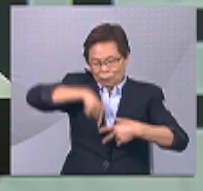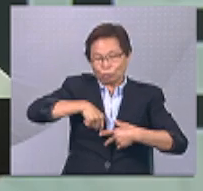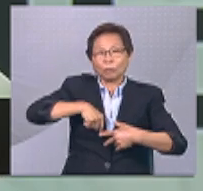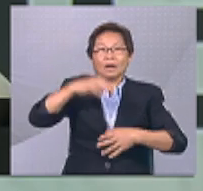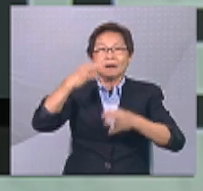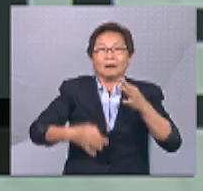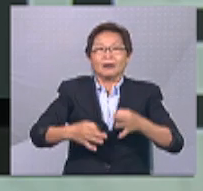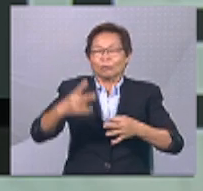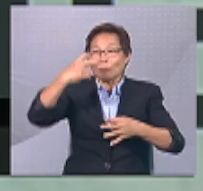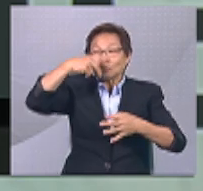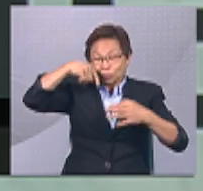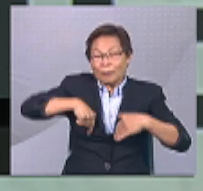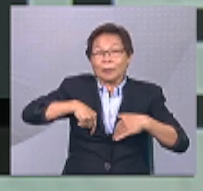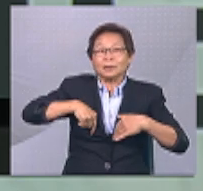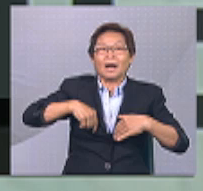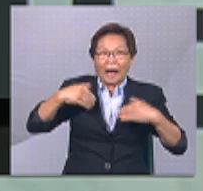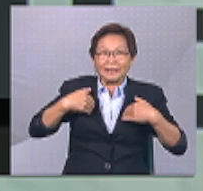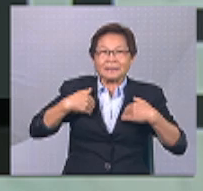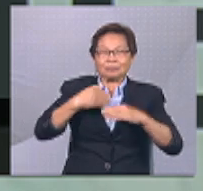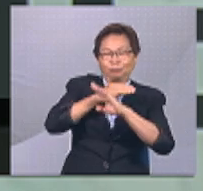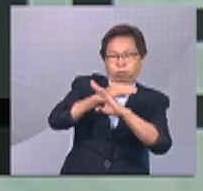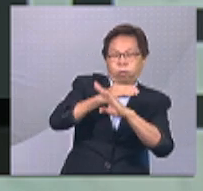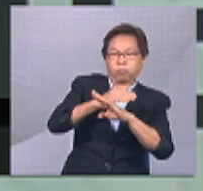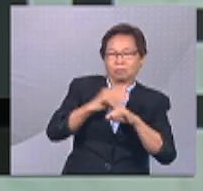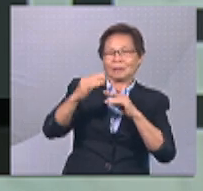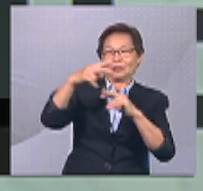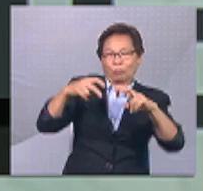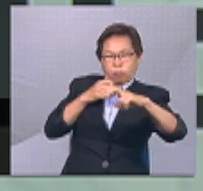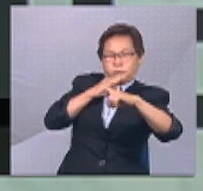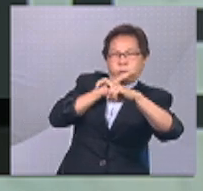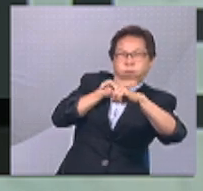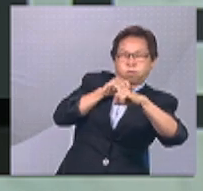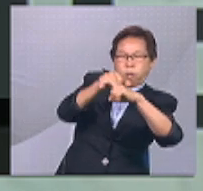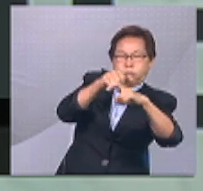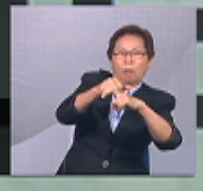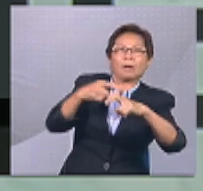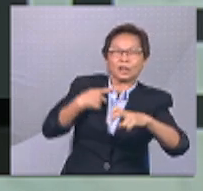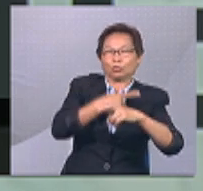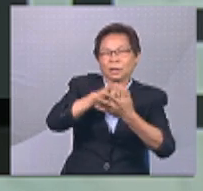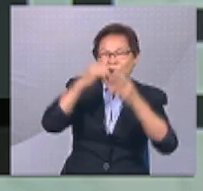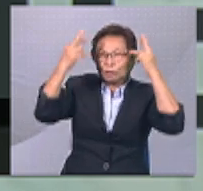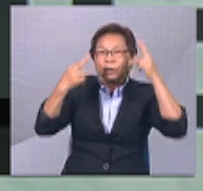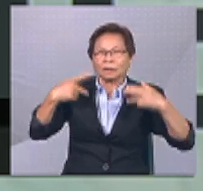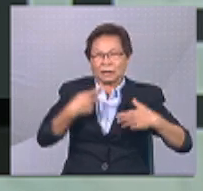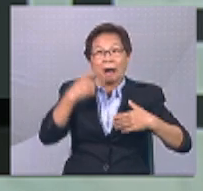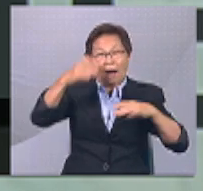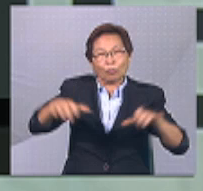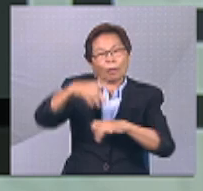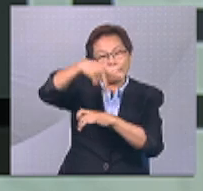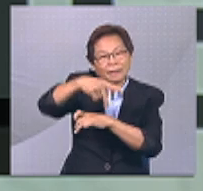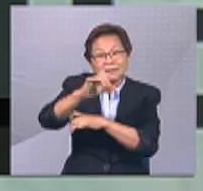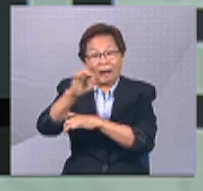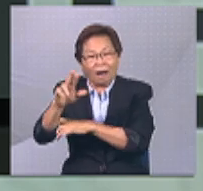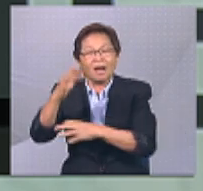ada antibody. Tapi sebab ada antibody, itu kita risau. Lepas tu kita akan buat PCR. Sebab walaupun you ada